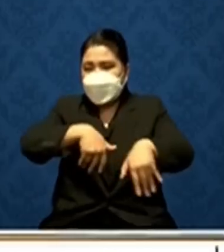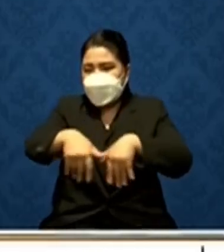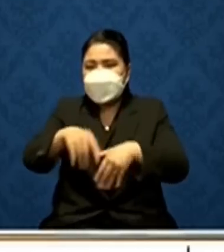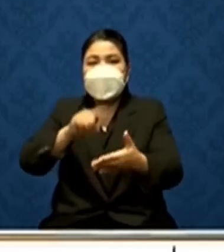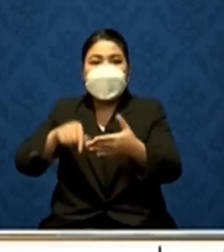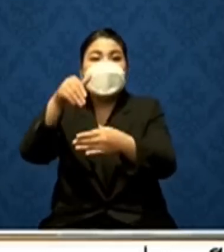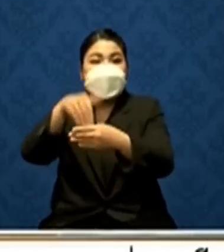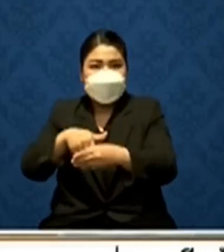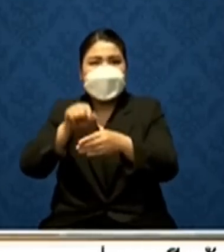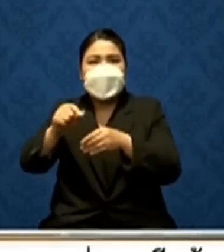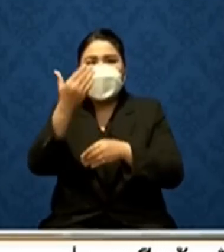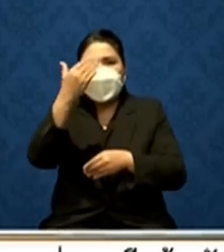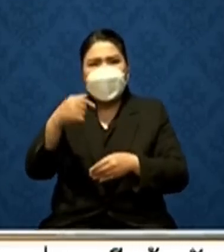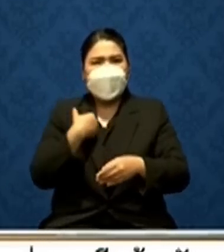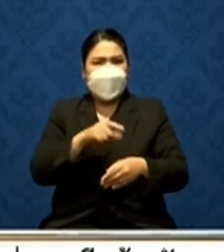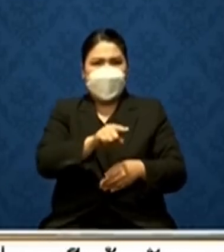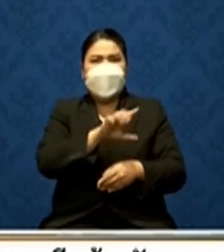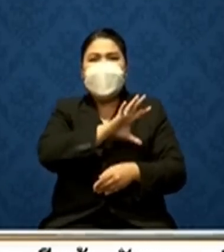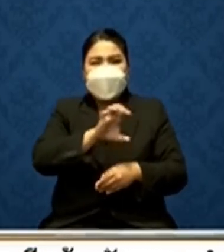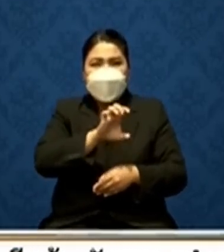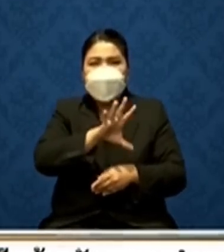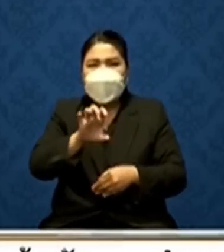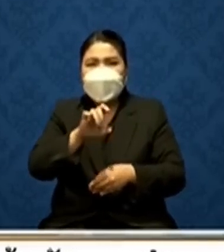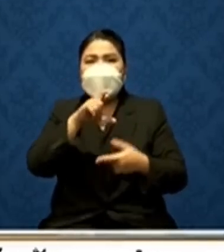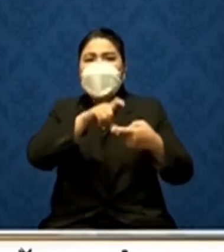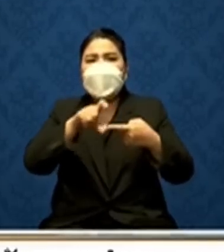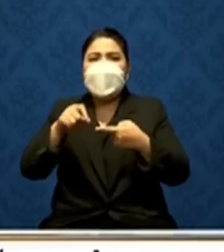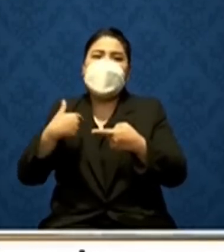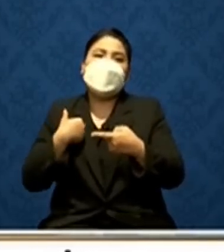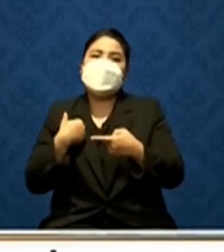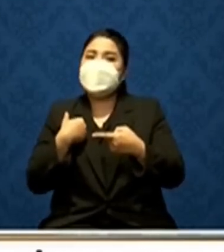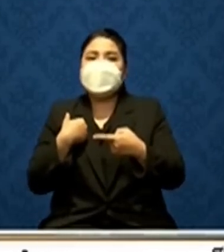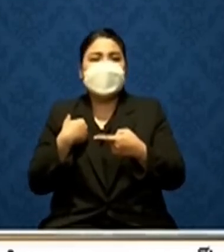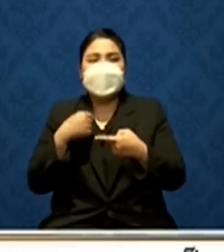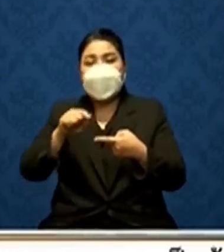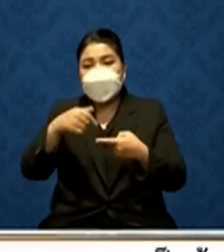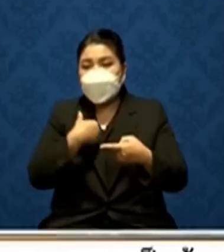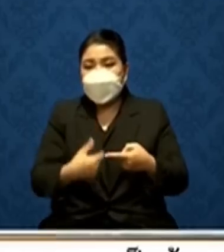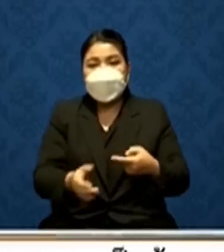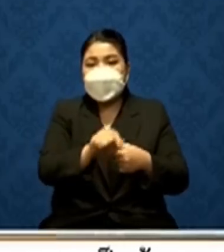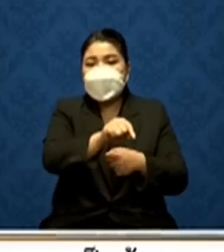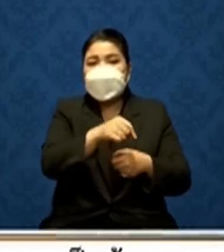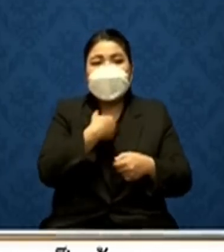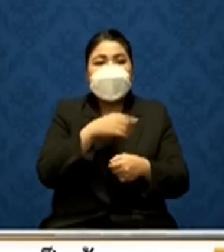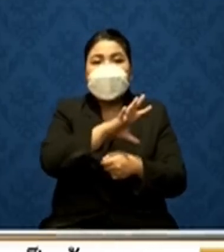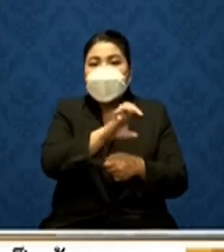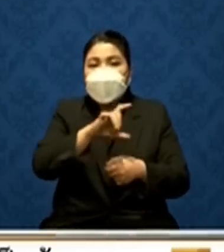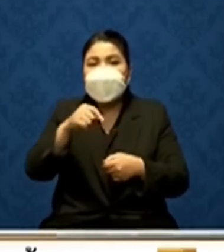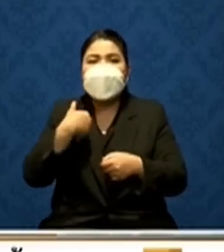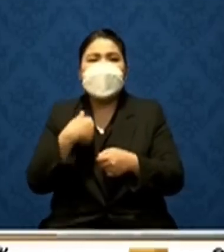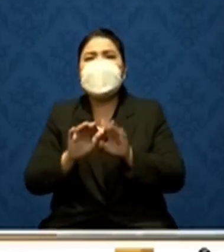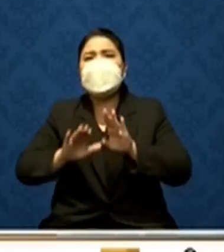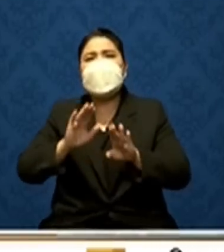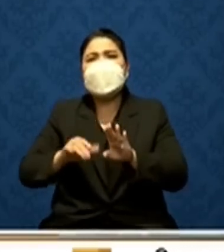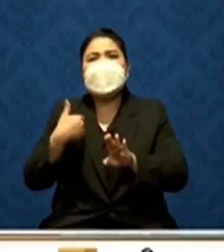รู้แล้วว่าหาญ 500ให้พักผมตายว่ะถ้าผมได้โชว์ 2เขต 50คนผมคำนวณไม่เชื่อผมได้ 25